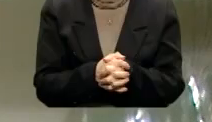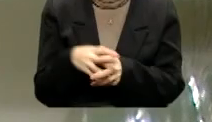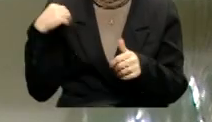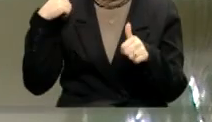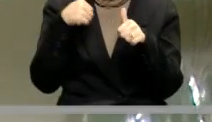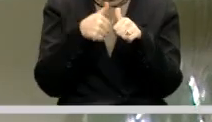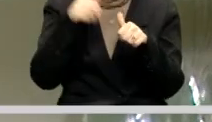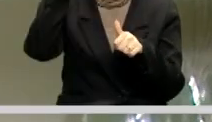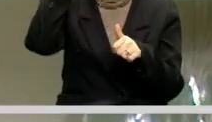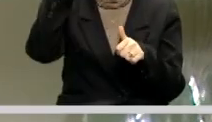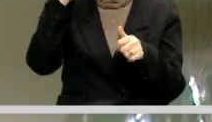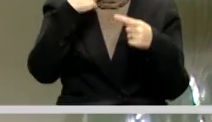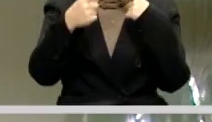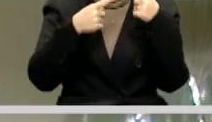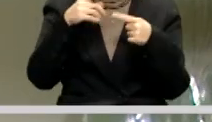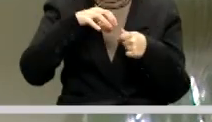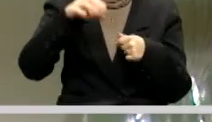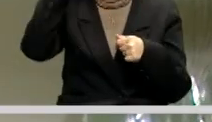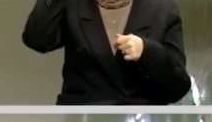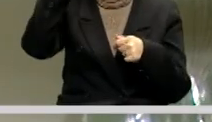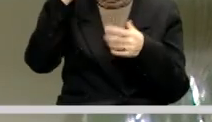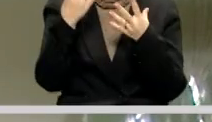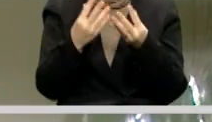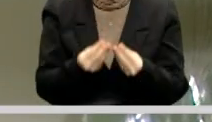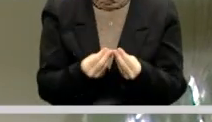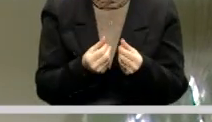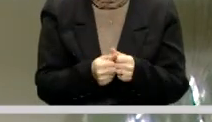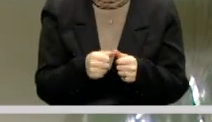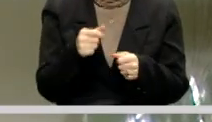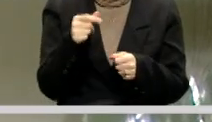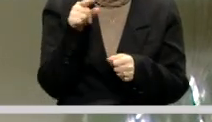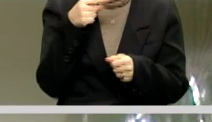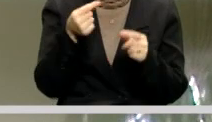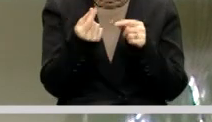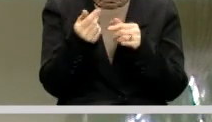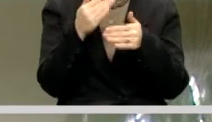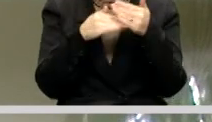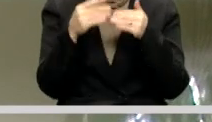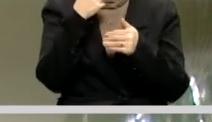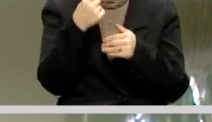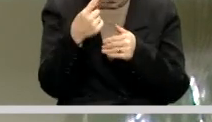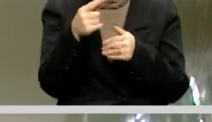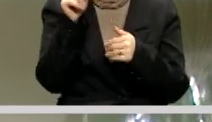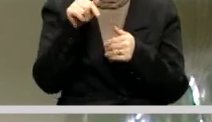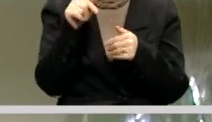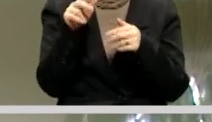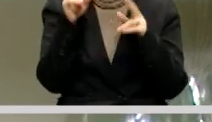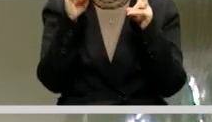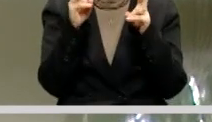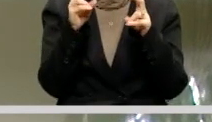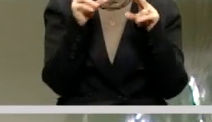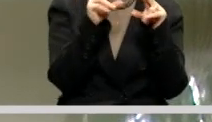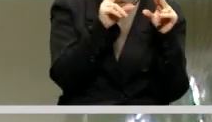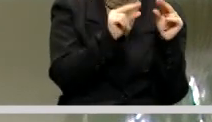Yeniden merhabalar efendim. Sohbet köşemizden selamlıyoruz bu sefer sizleri. Biraz önce de söyledim, günün konusu uyku olacak. Uykuyu detaylandıracağız